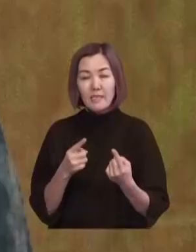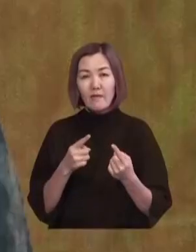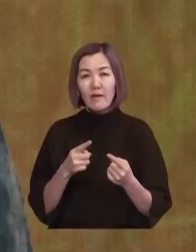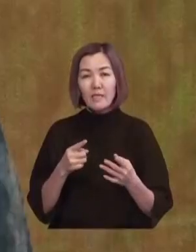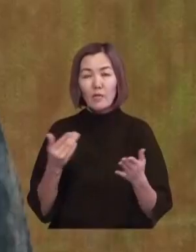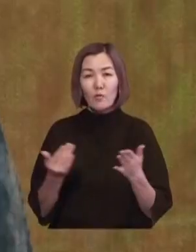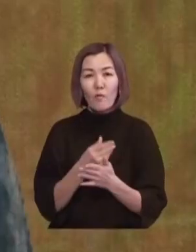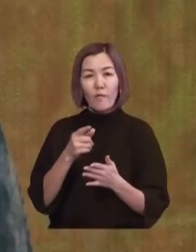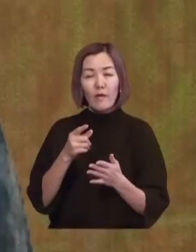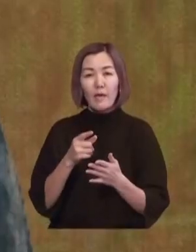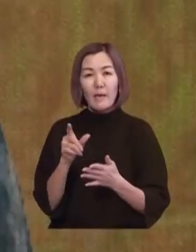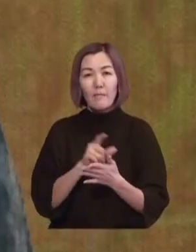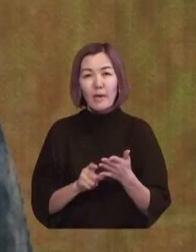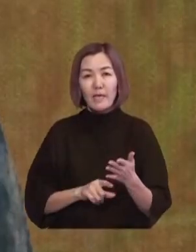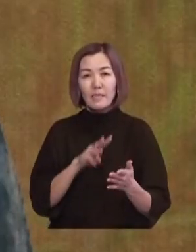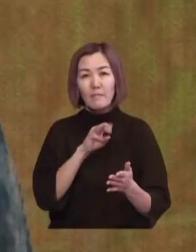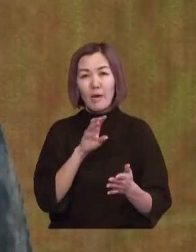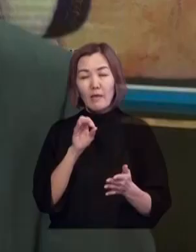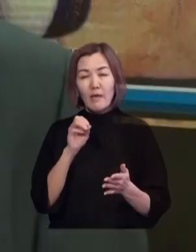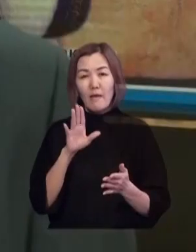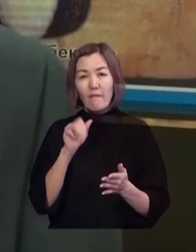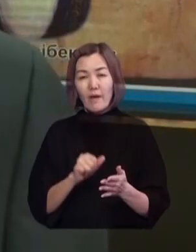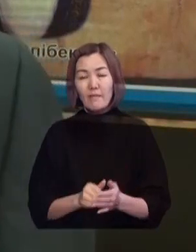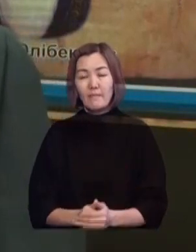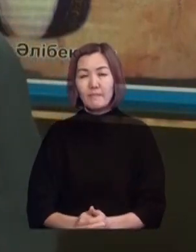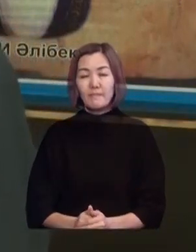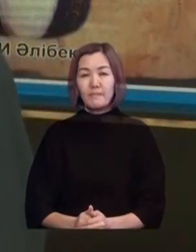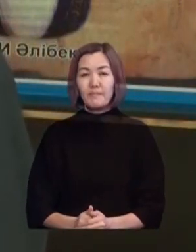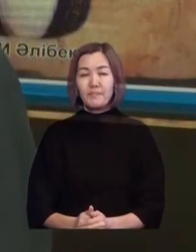современной поэзии Мукагали Макатаева.